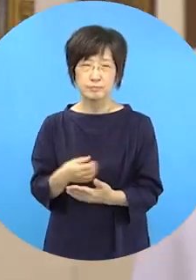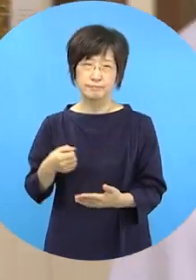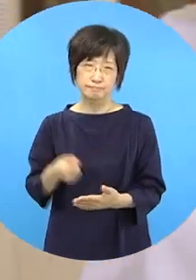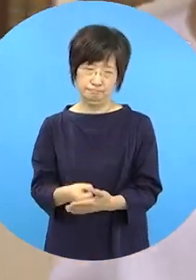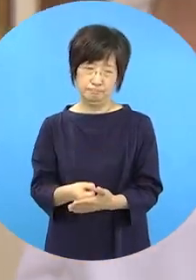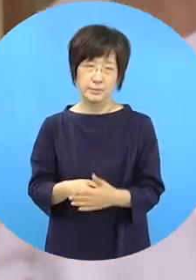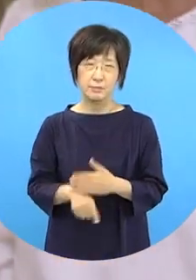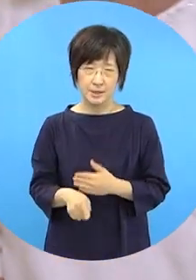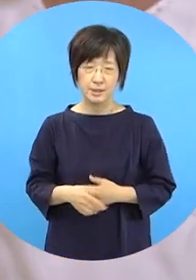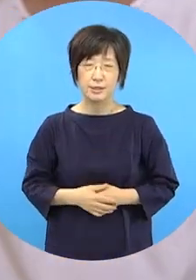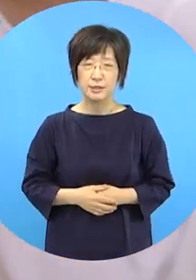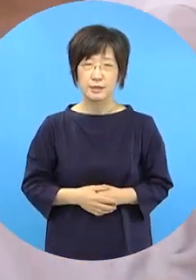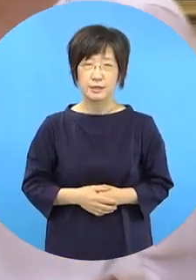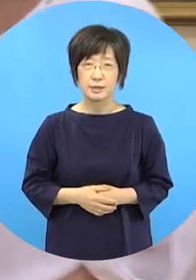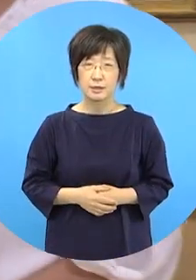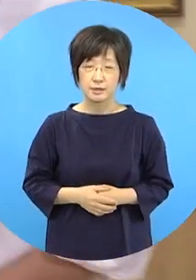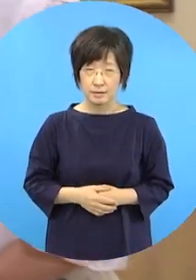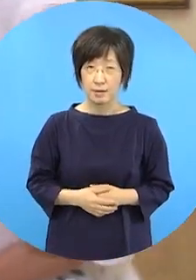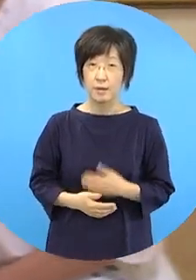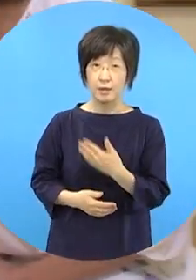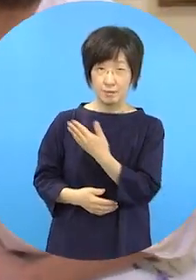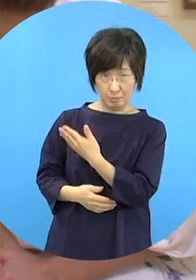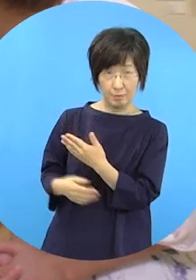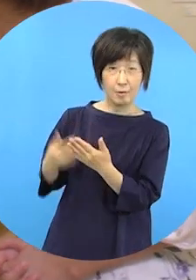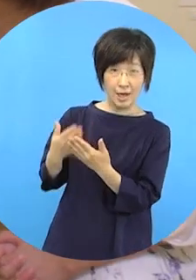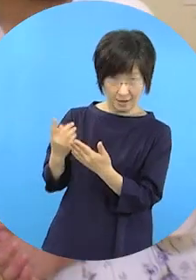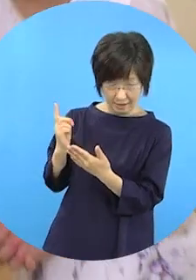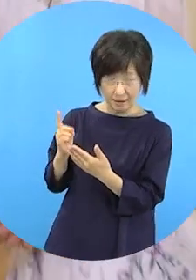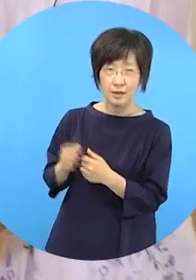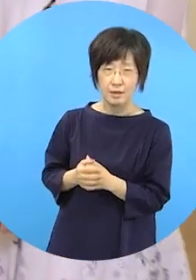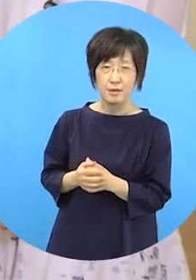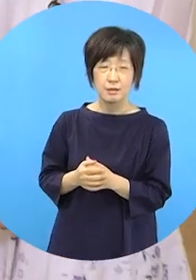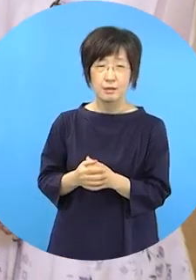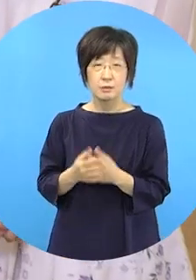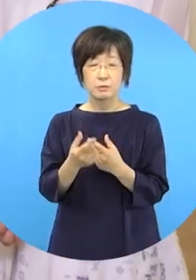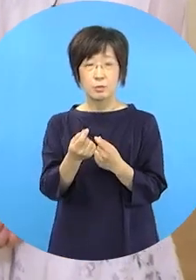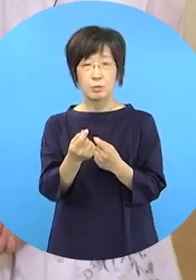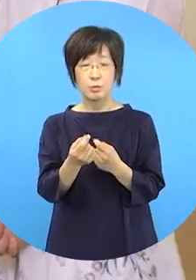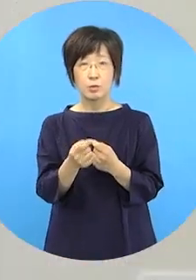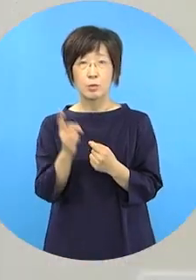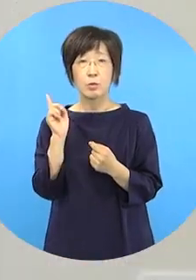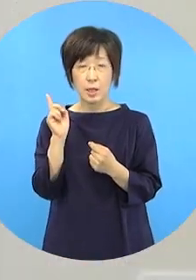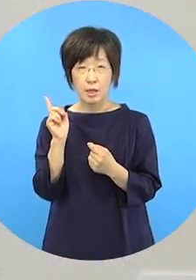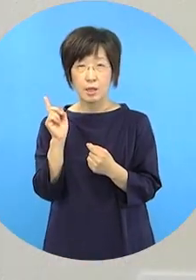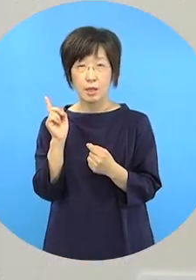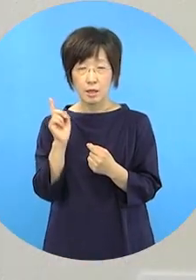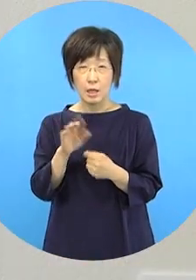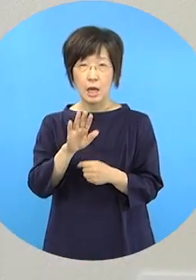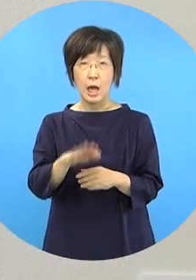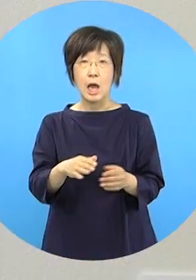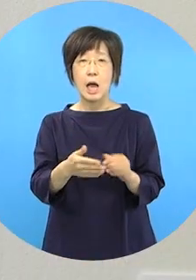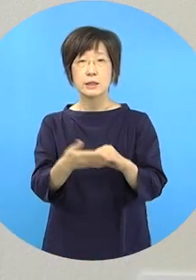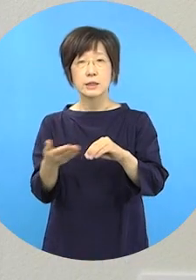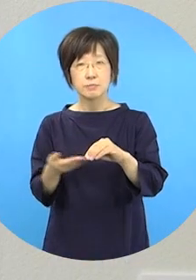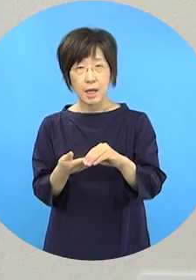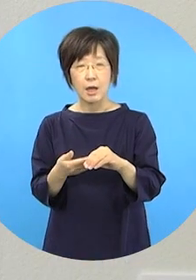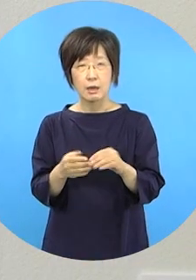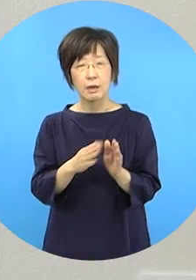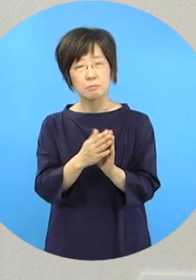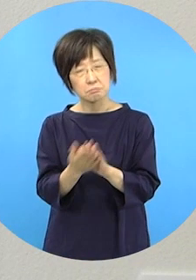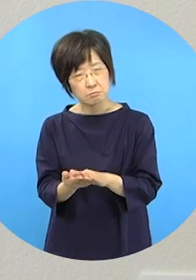ます。 その作品がこちらですか。 そうなんです。これが、有島武夫が亡くな